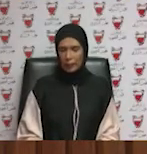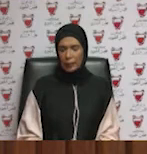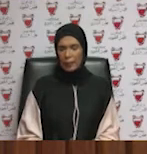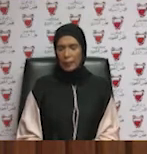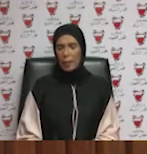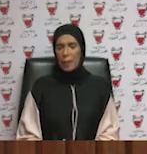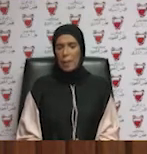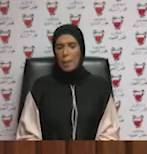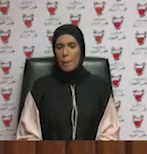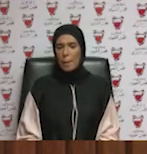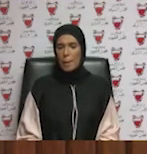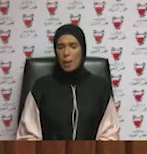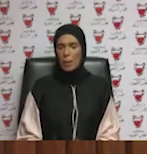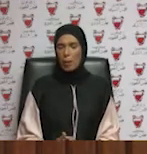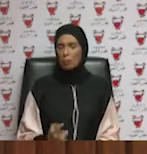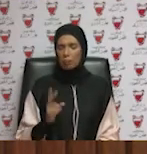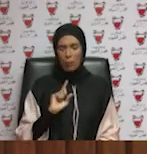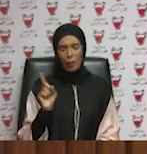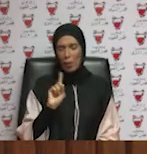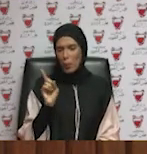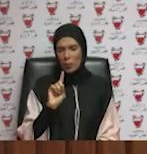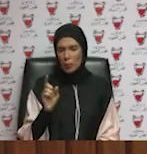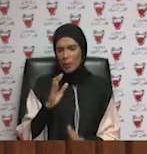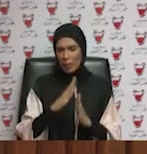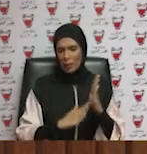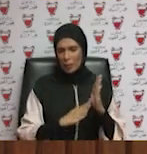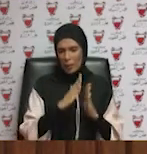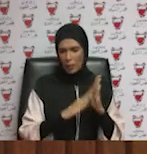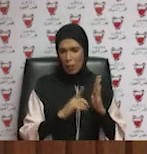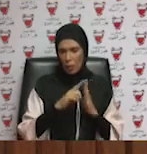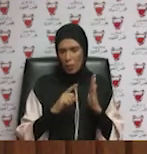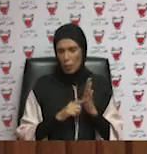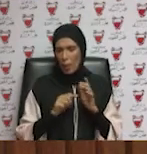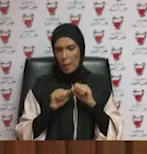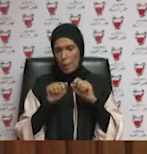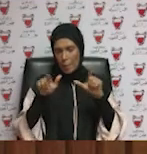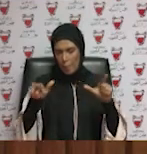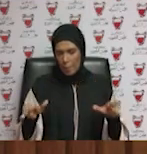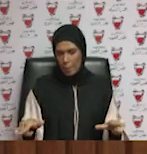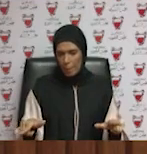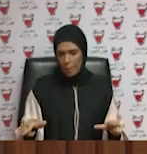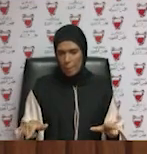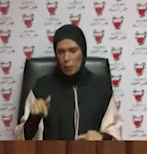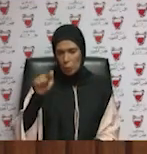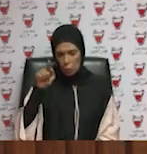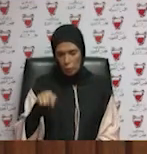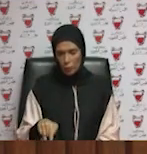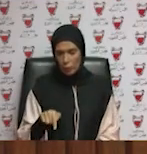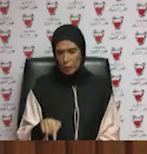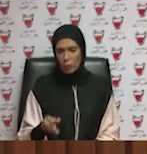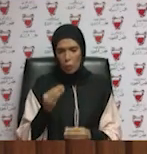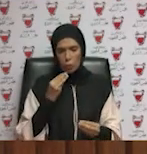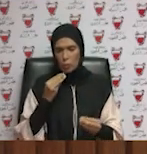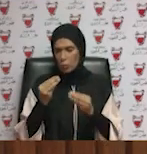اقتراحك، ولكن احنا أمام نصوص قانونية واضحة، ليس لنا مجال اليوم